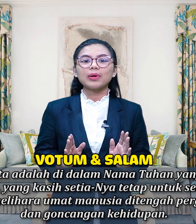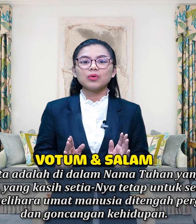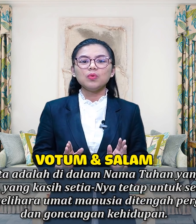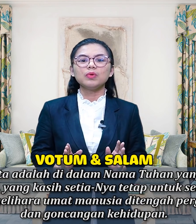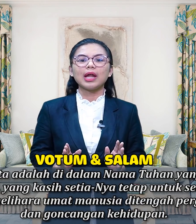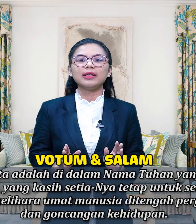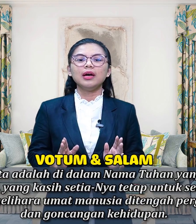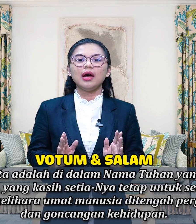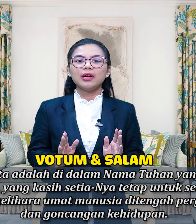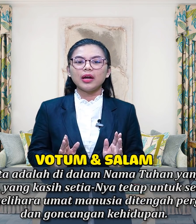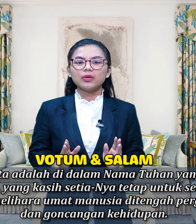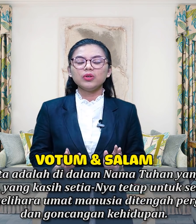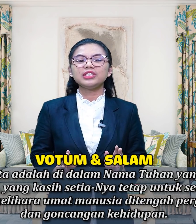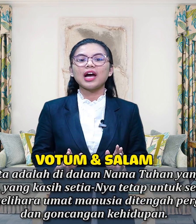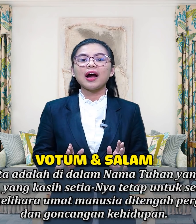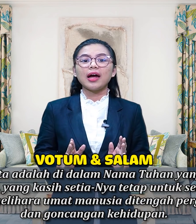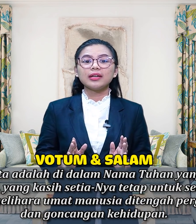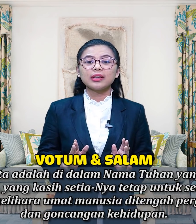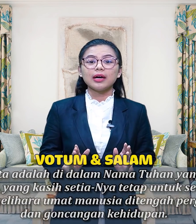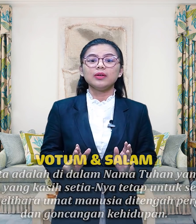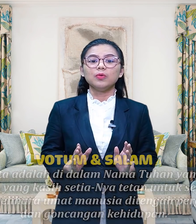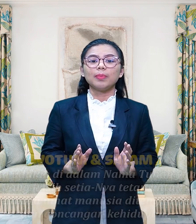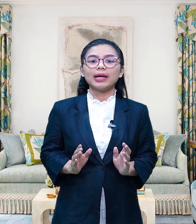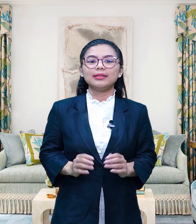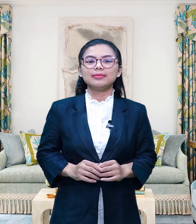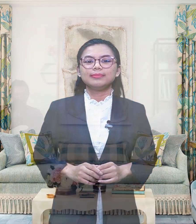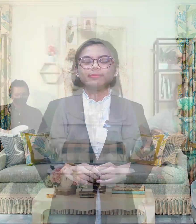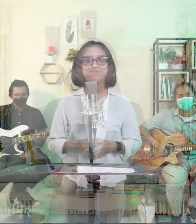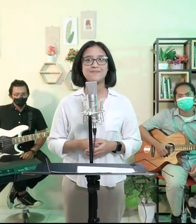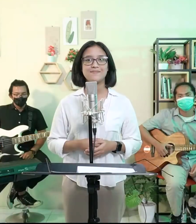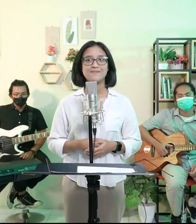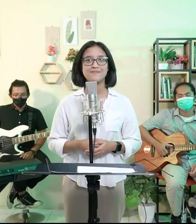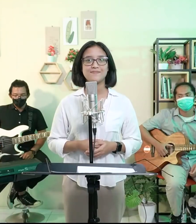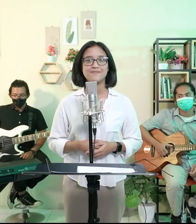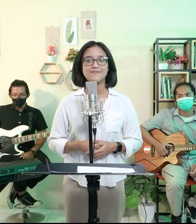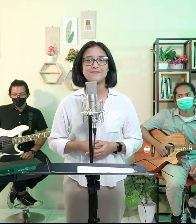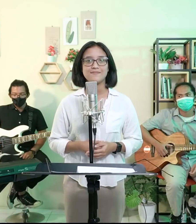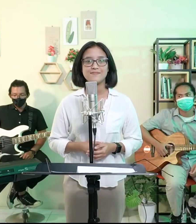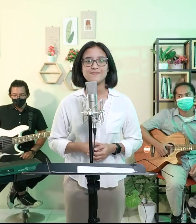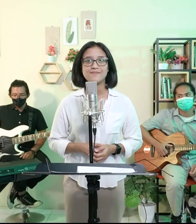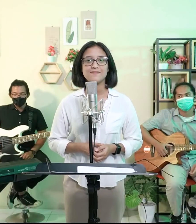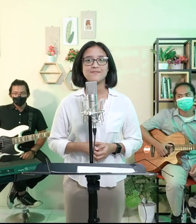segala pergumulan dan goncangan kehidupan.